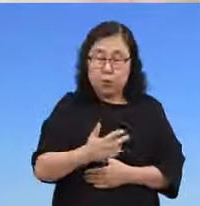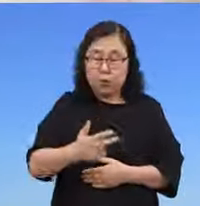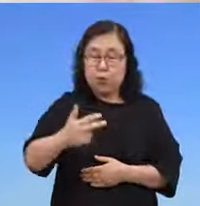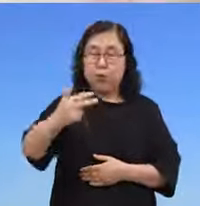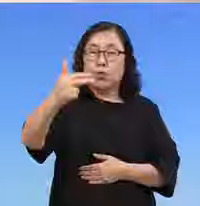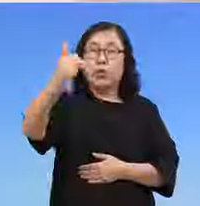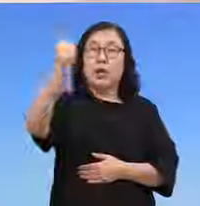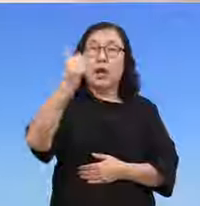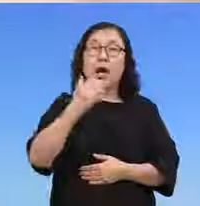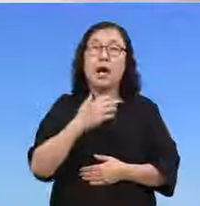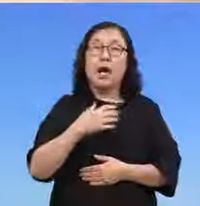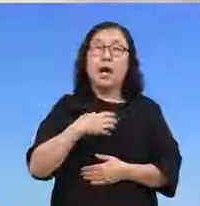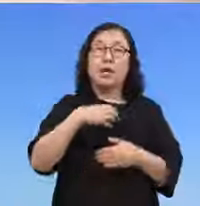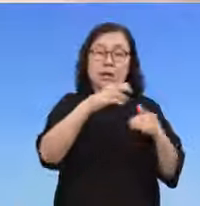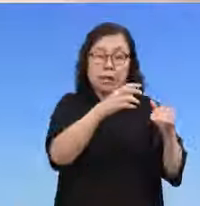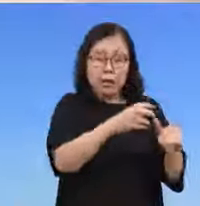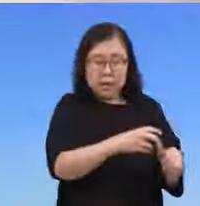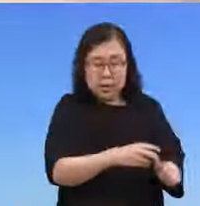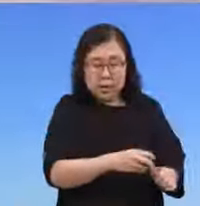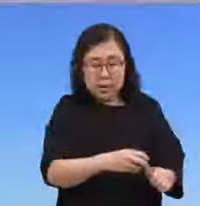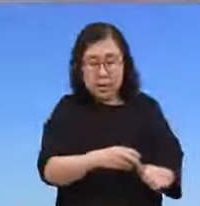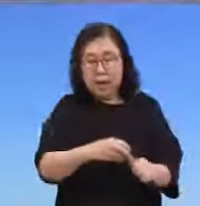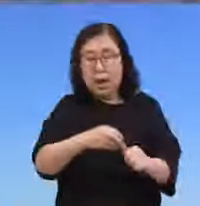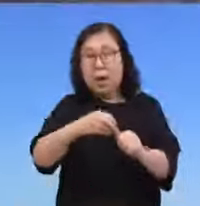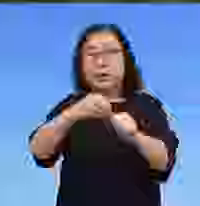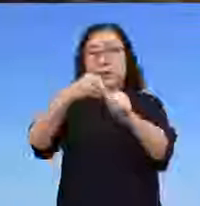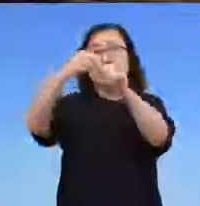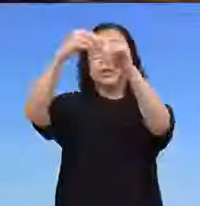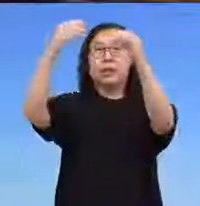주는 나를 건지시는